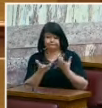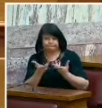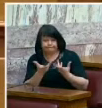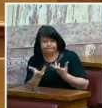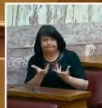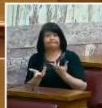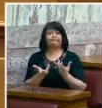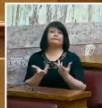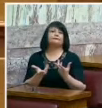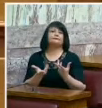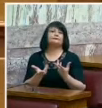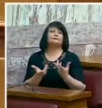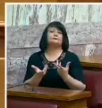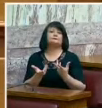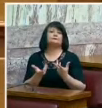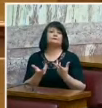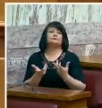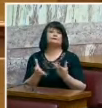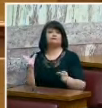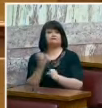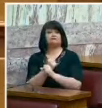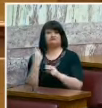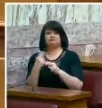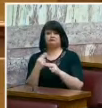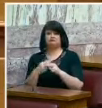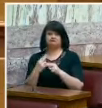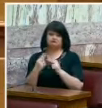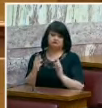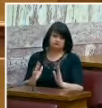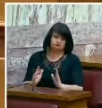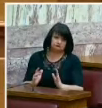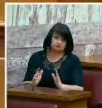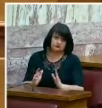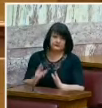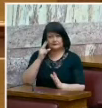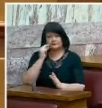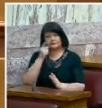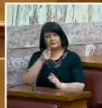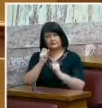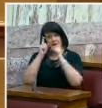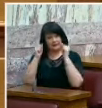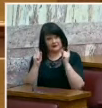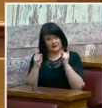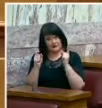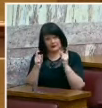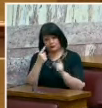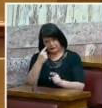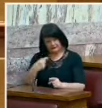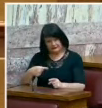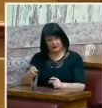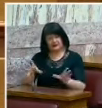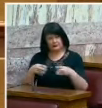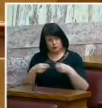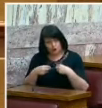ότι είναι μεγάλη επιτυχία το γεγονός ότι οι Σκοπιανοί επιτέλους φαίνεται να υιοθετούν αυτό το